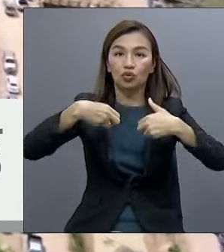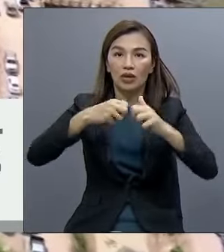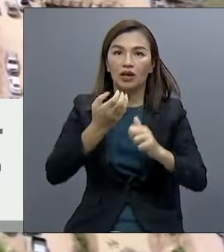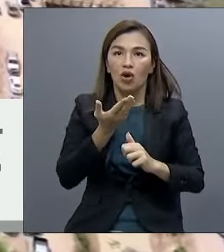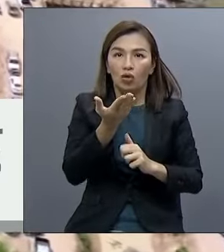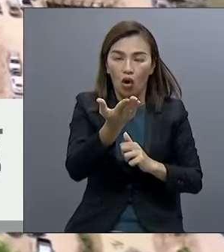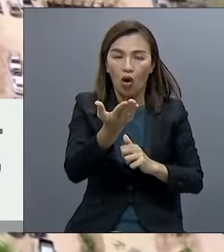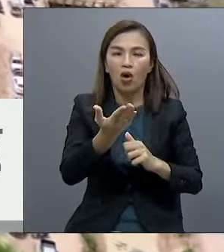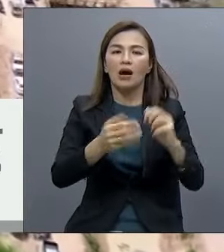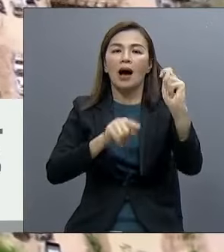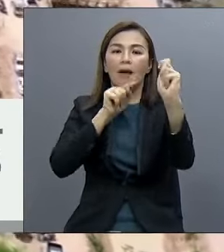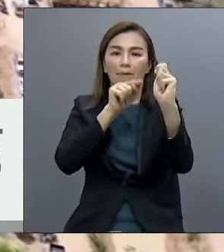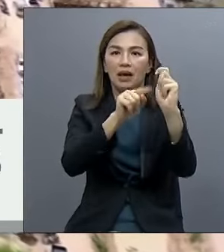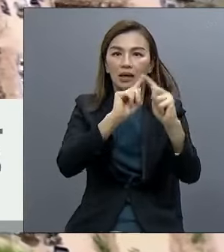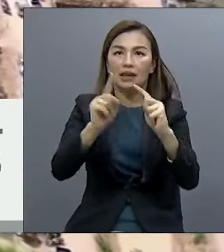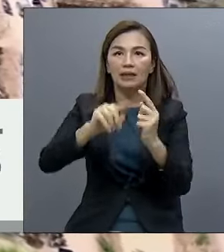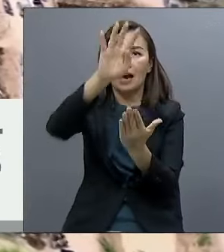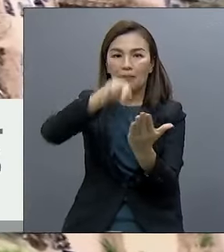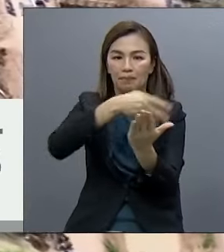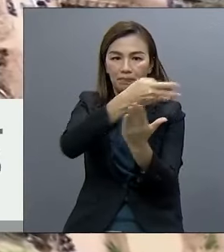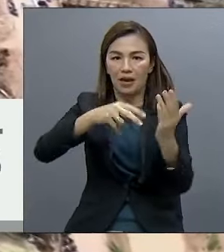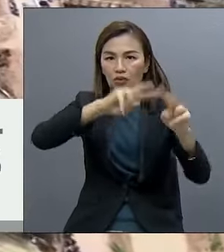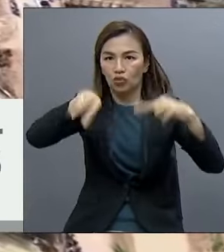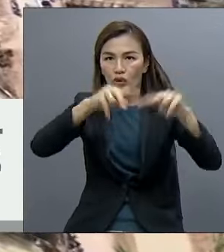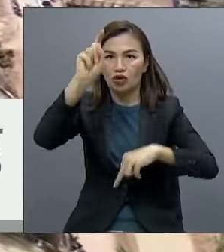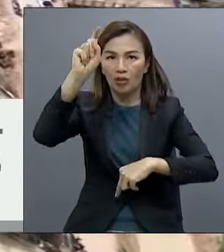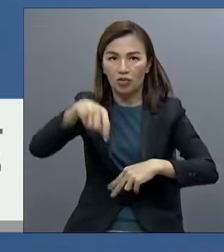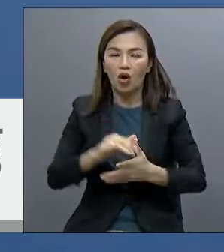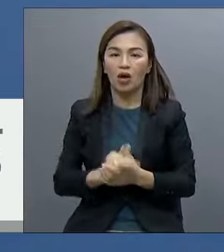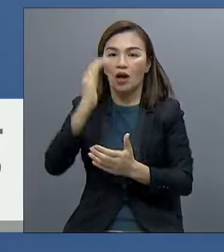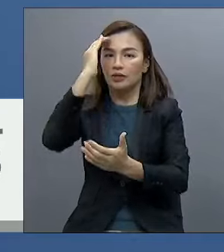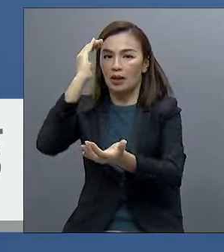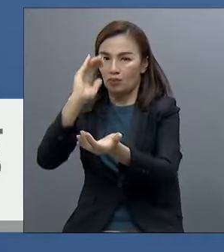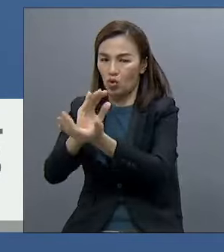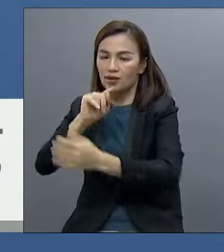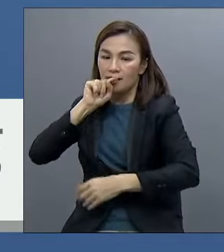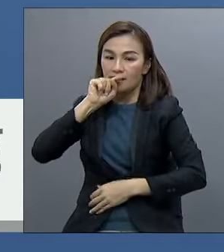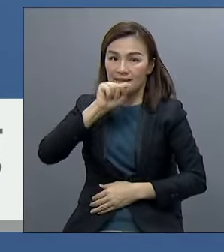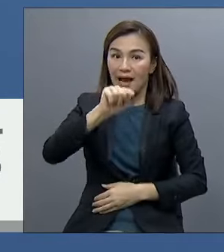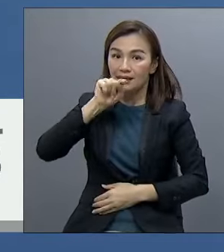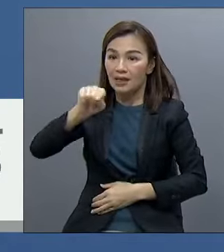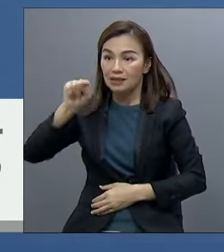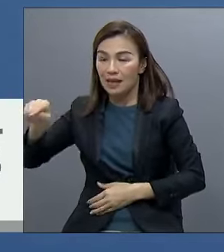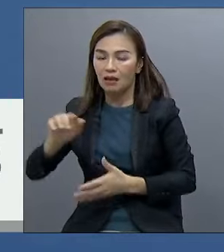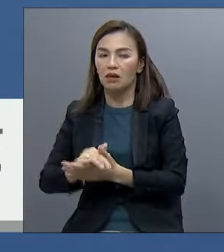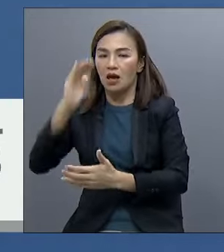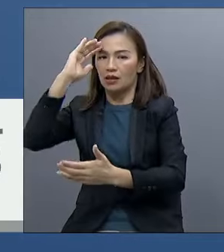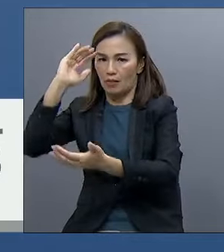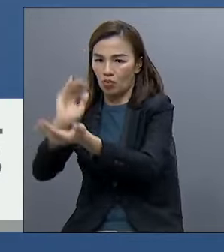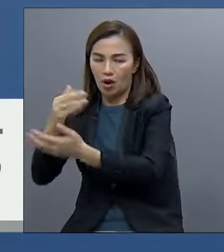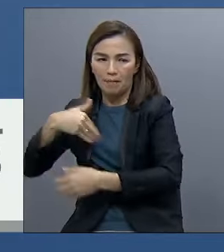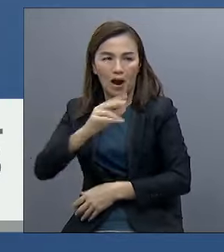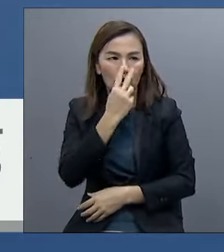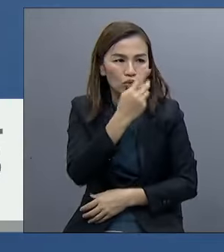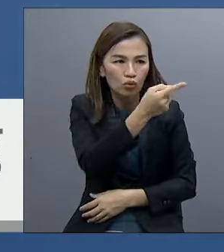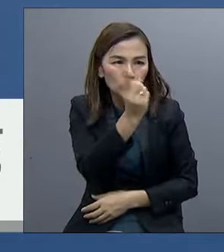รการควบคุมตำรวจก็สั่งการให้ทุกสถานีตำรวจในพื้นที่ที่มีการจัดงานไปหาข่าว